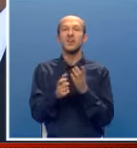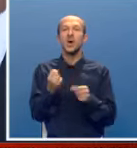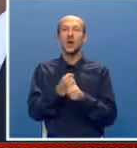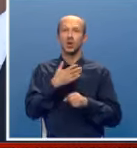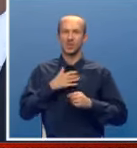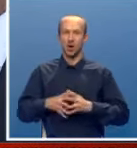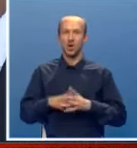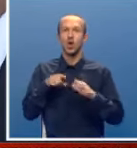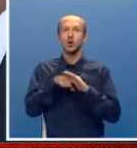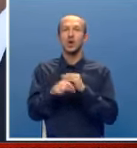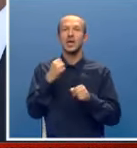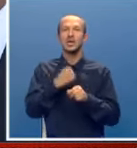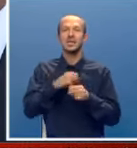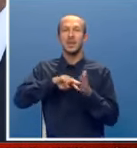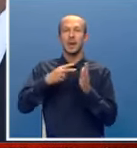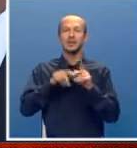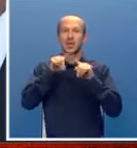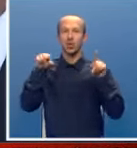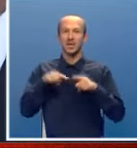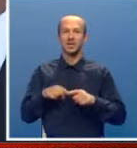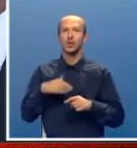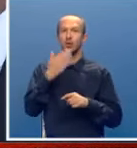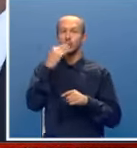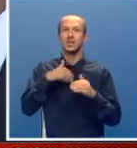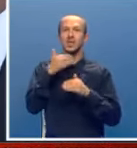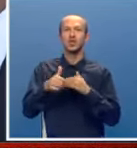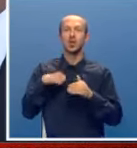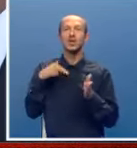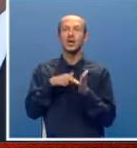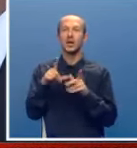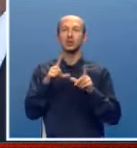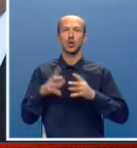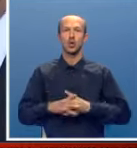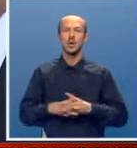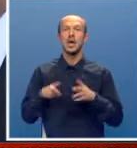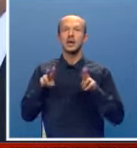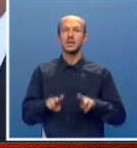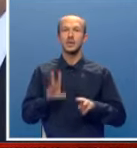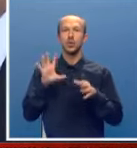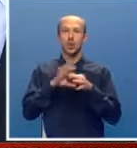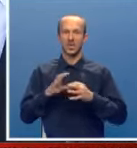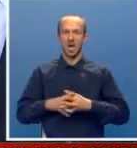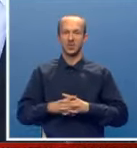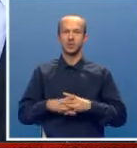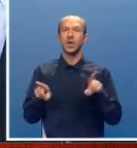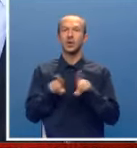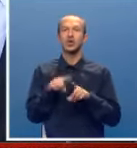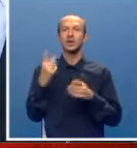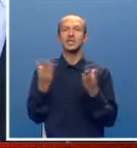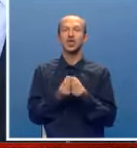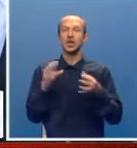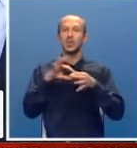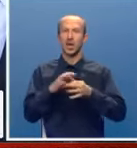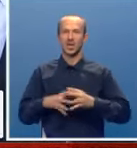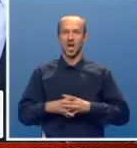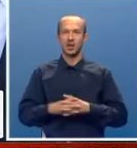svoje u toku izrada planske dokumentacije i mi ćemo već sljedeće godine krenuti u realizaciju tog projekta. Također jedan od zajedničkih